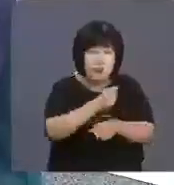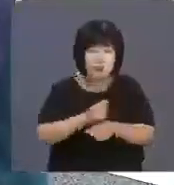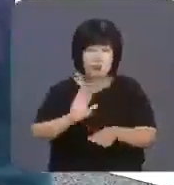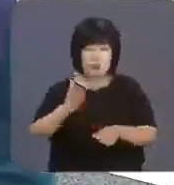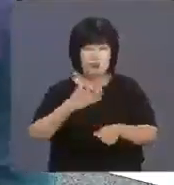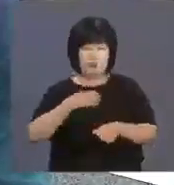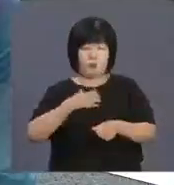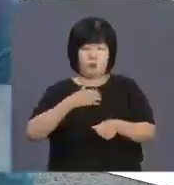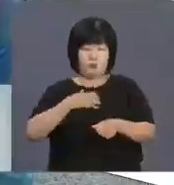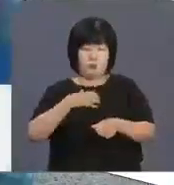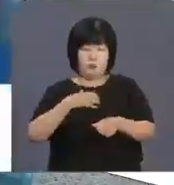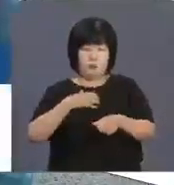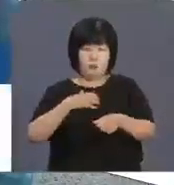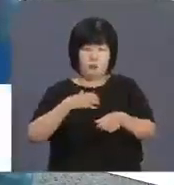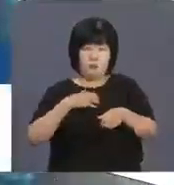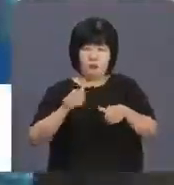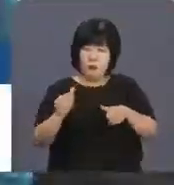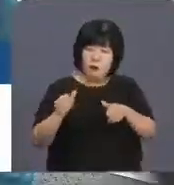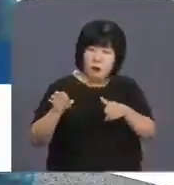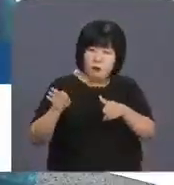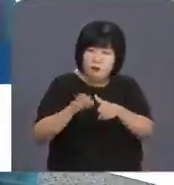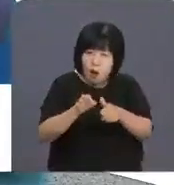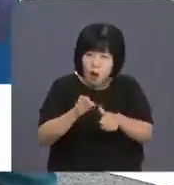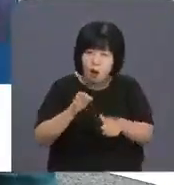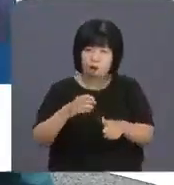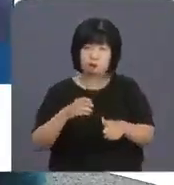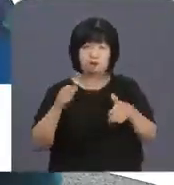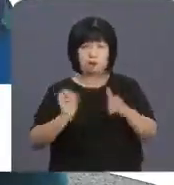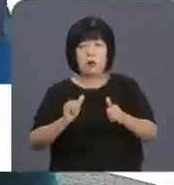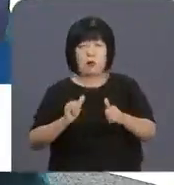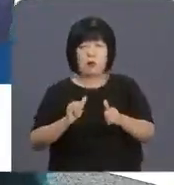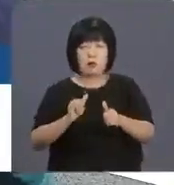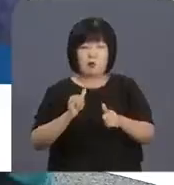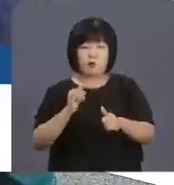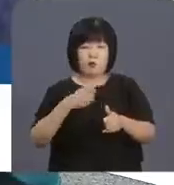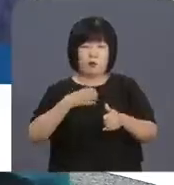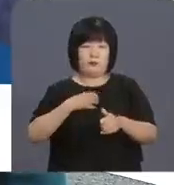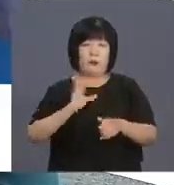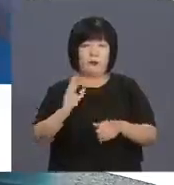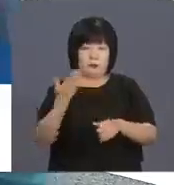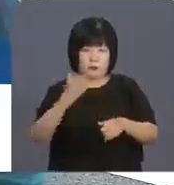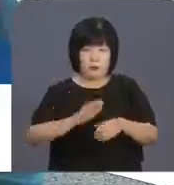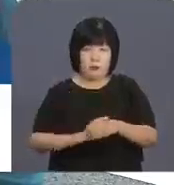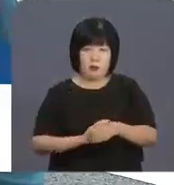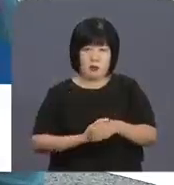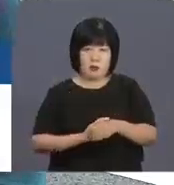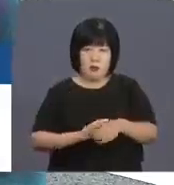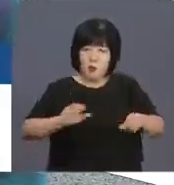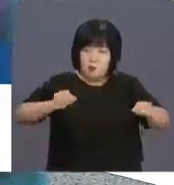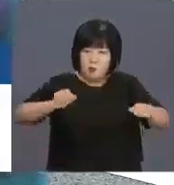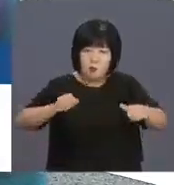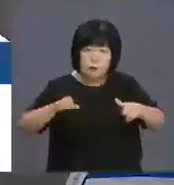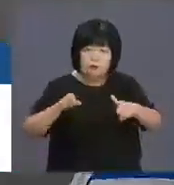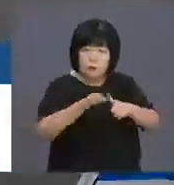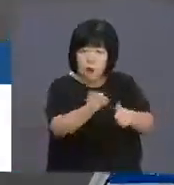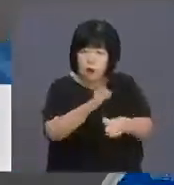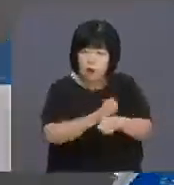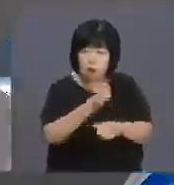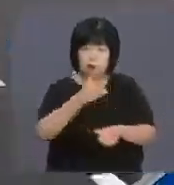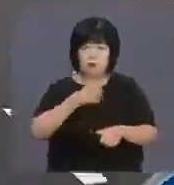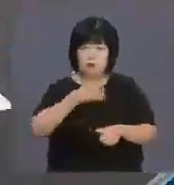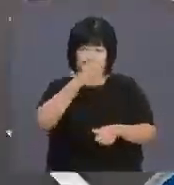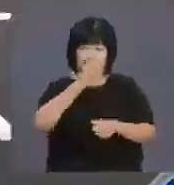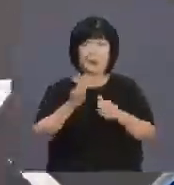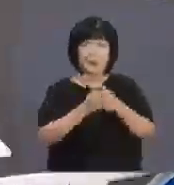위험하죠. 부딪힐까 싶어서 팔 같은데 선사 위에 팔 같은데 부딪힐 우려성이 많아요.